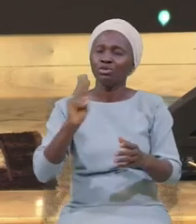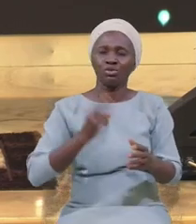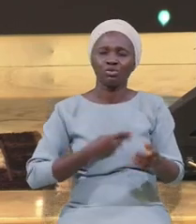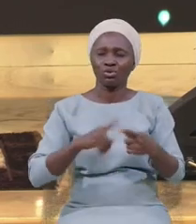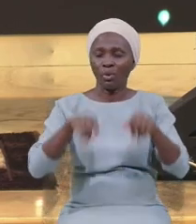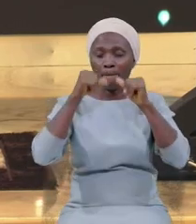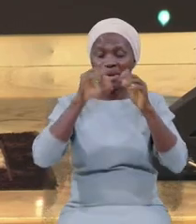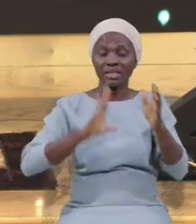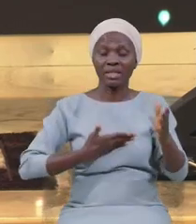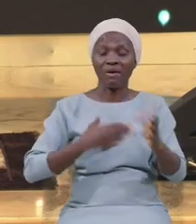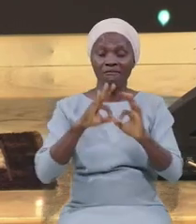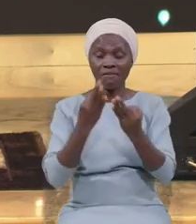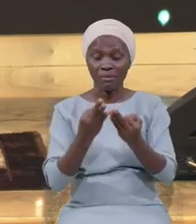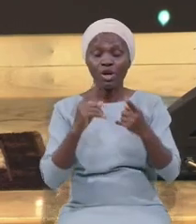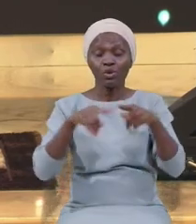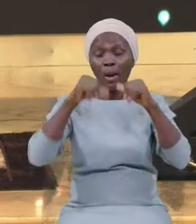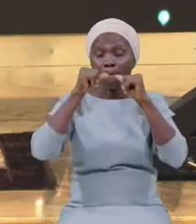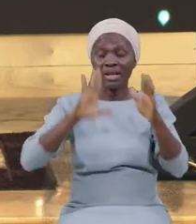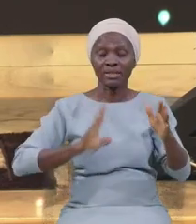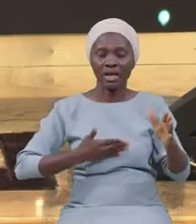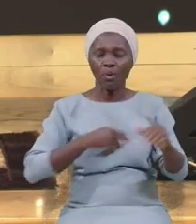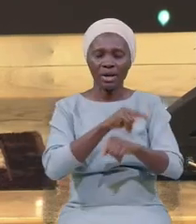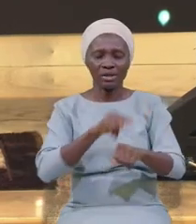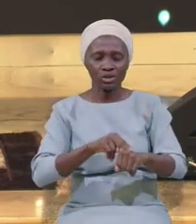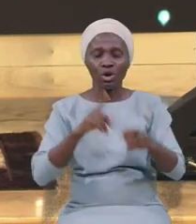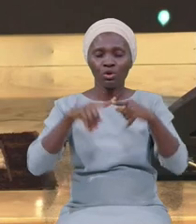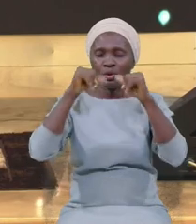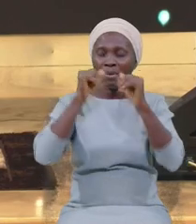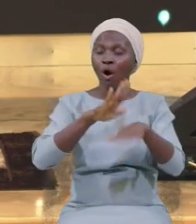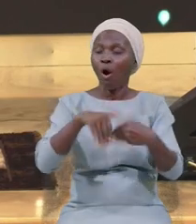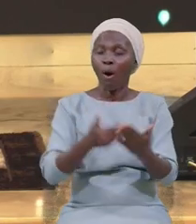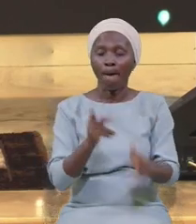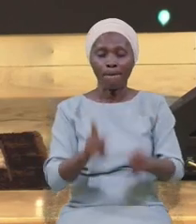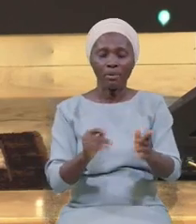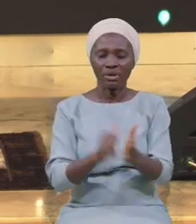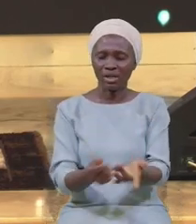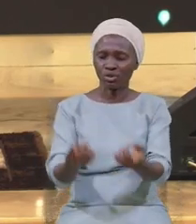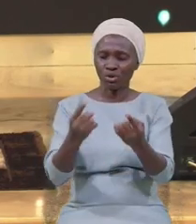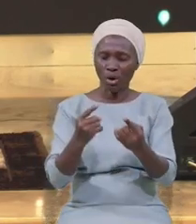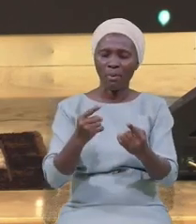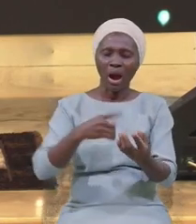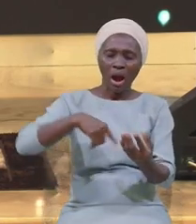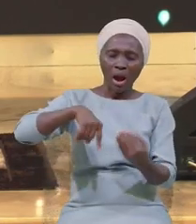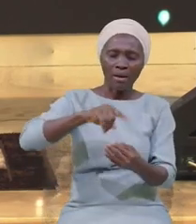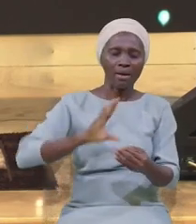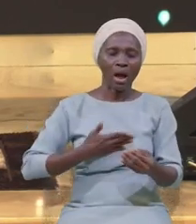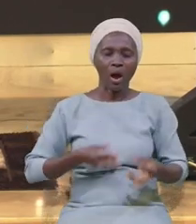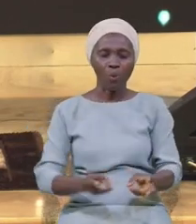à bénir notre nation, à bénir tous les gens qui nous rencontrent au nom de